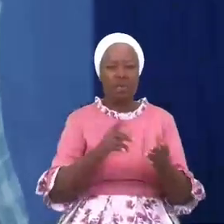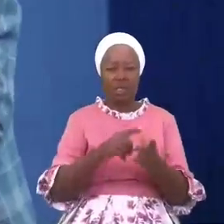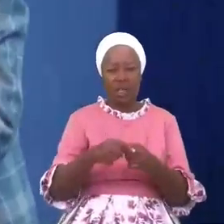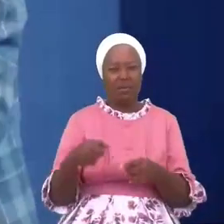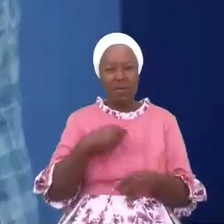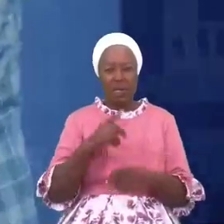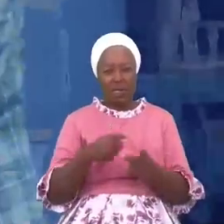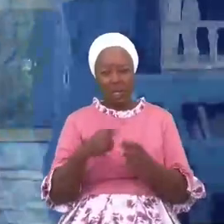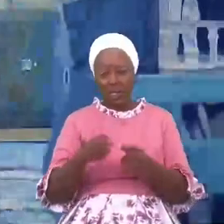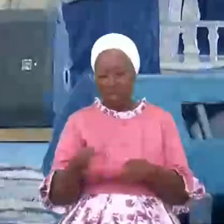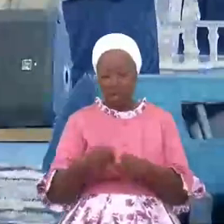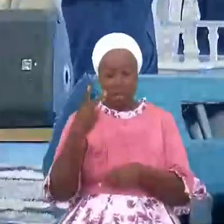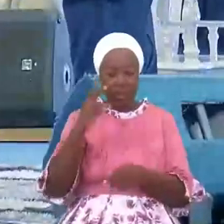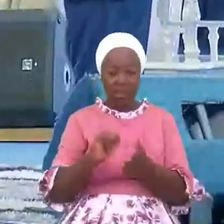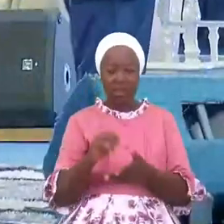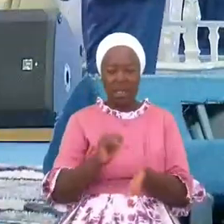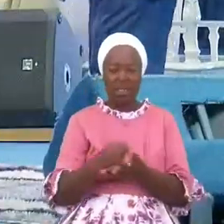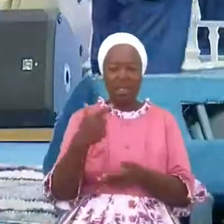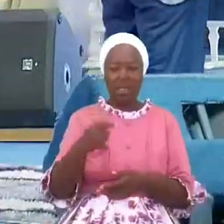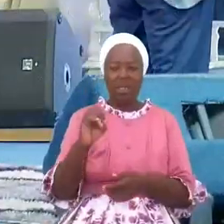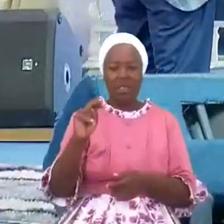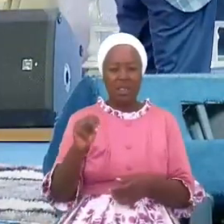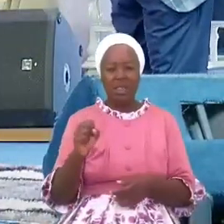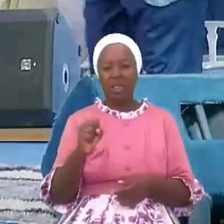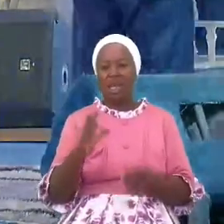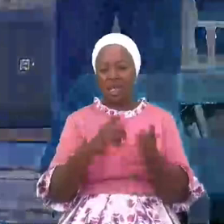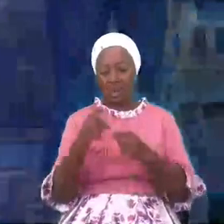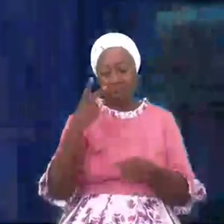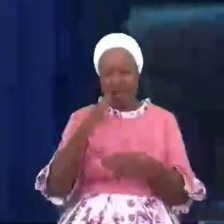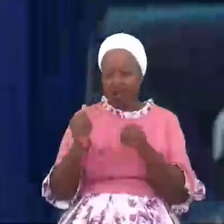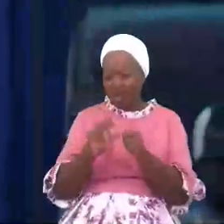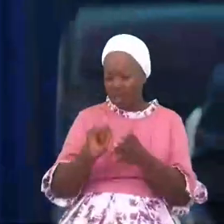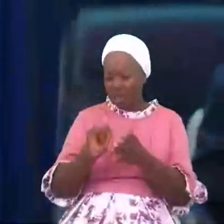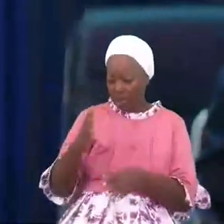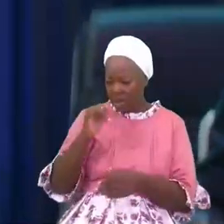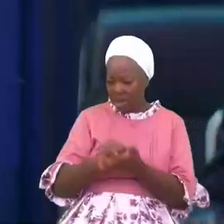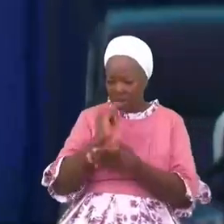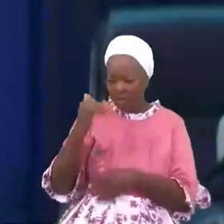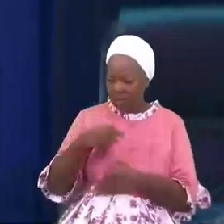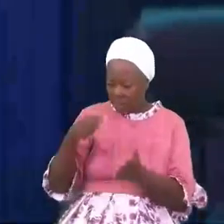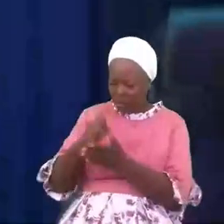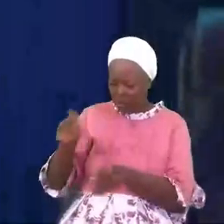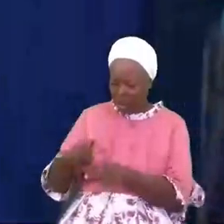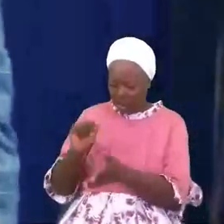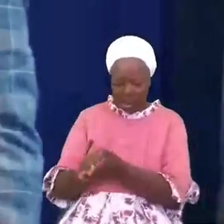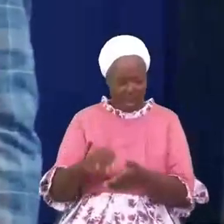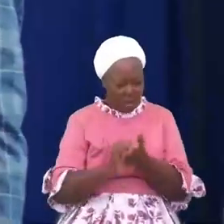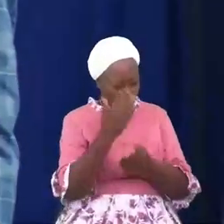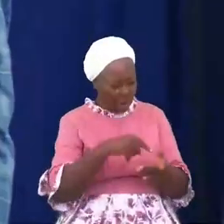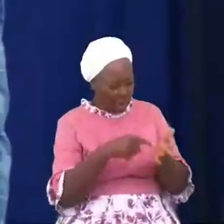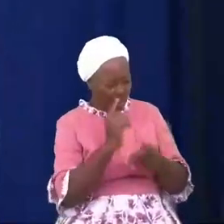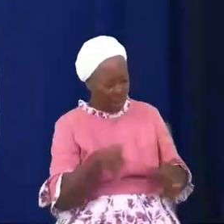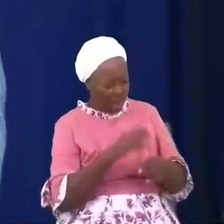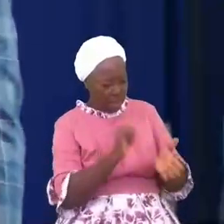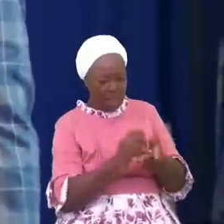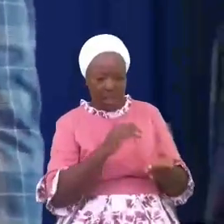vous regardez les gènes, ce qu'ils appellent chromosome, vous voyez que c'est quoi l'autre est comme ça, c'est quoi l'autre est comme ça, c'est quoi l'autre est courbé